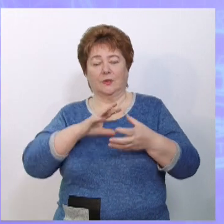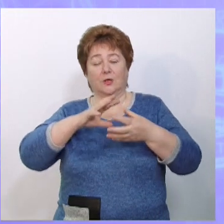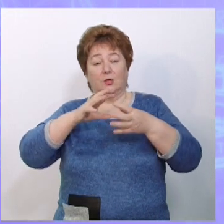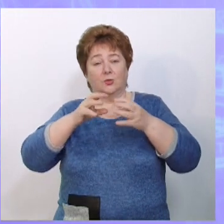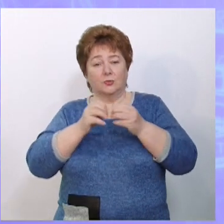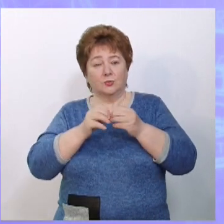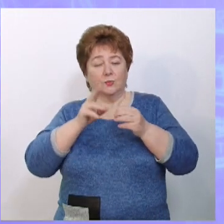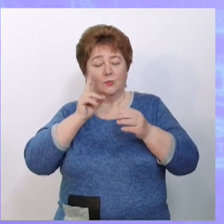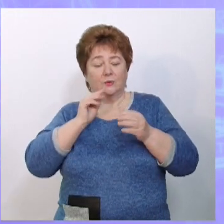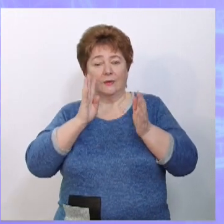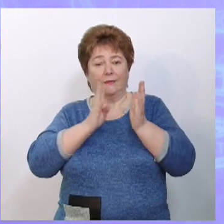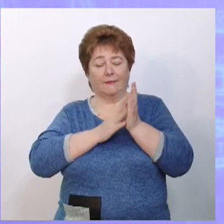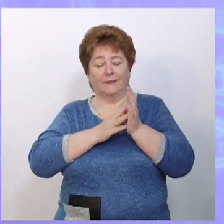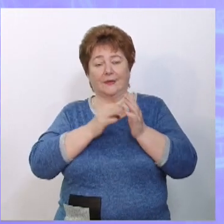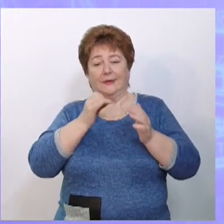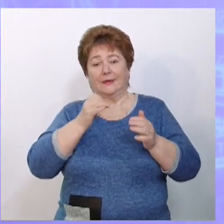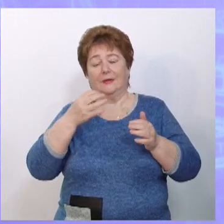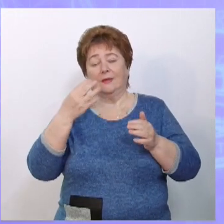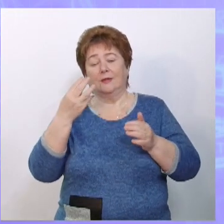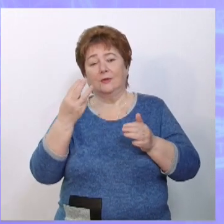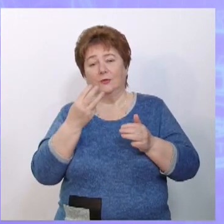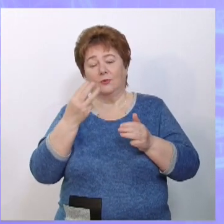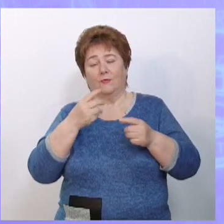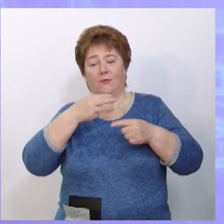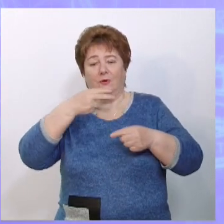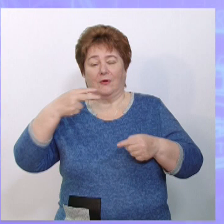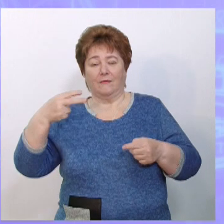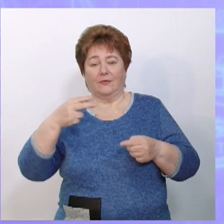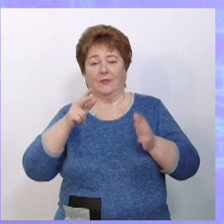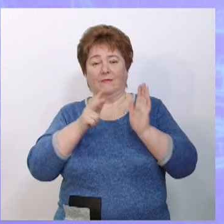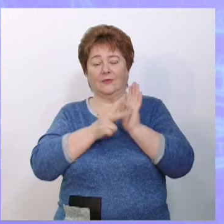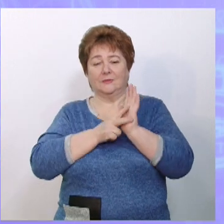Сумма чисел 9 и 3 равна 8.